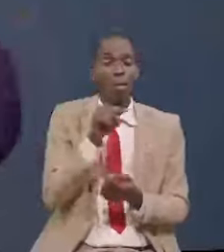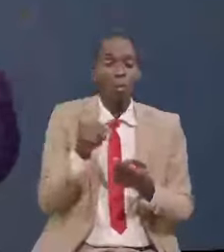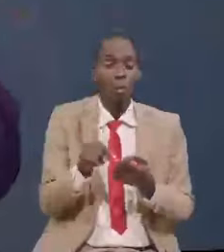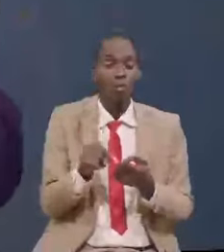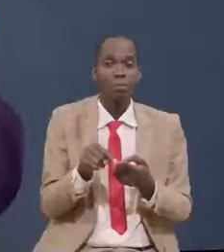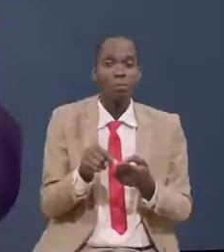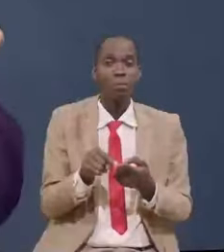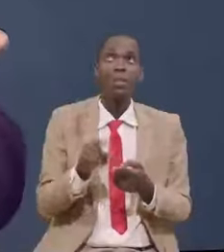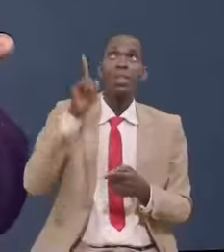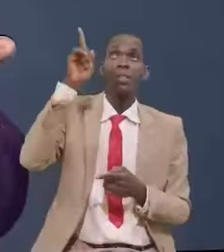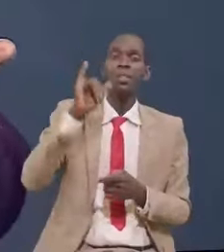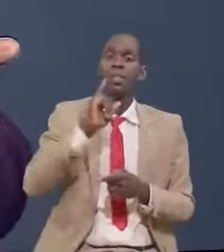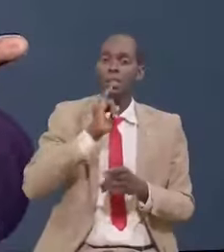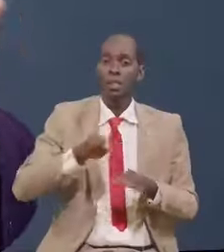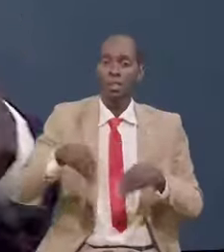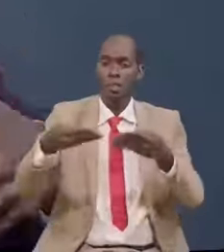Pour que lorsqu'il t'est donné,